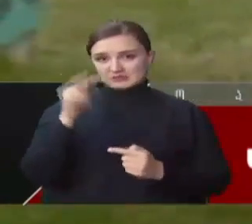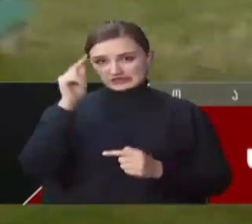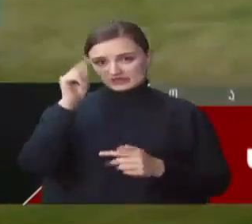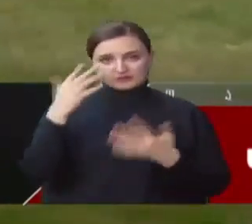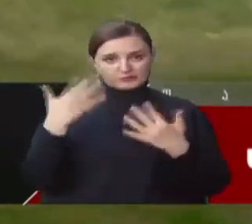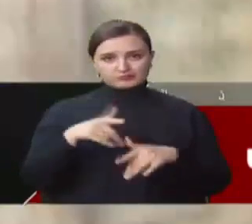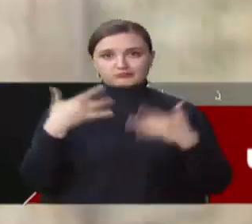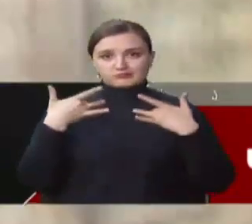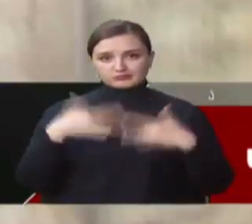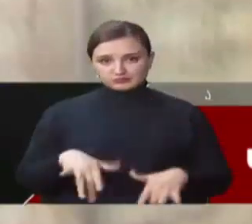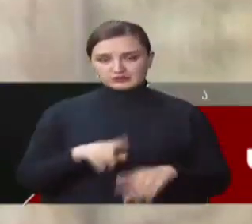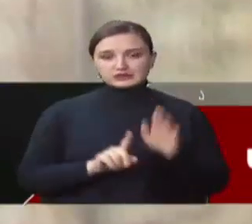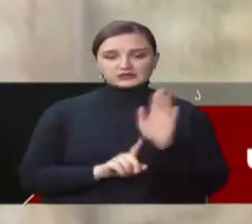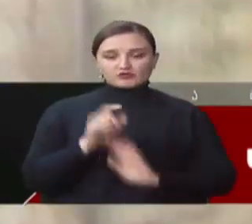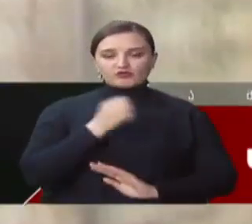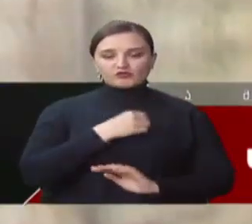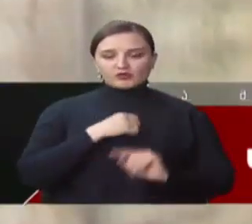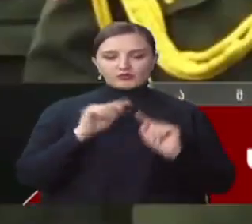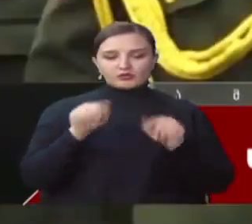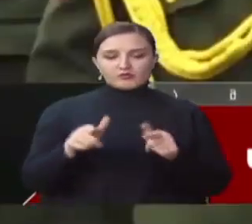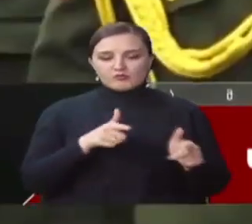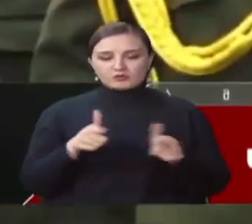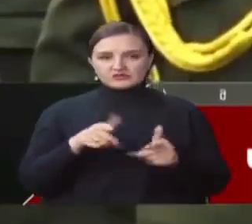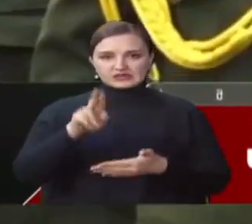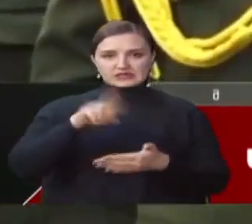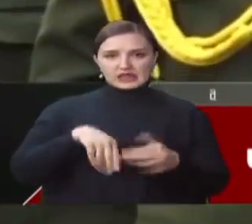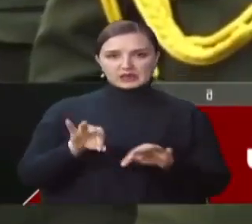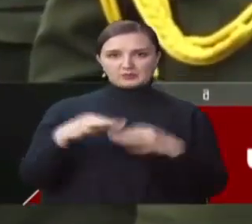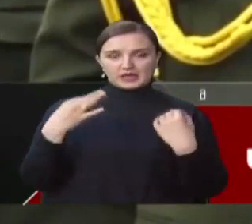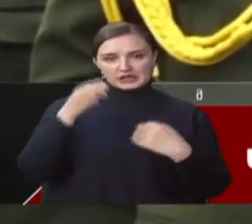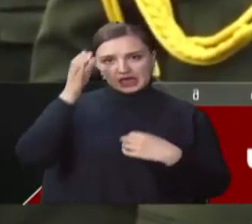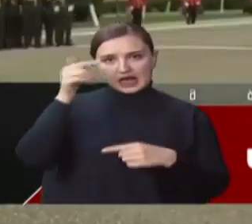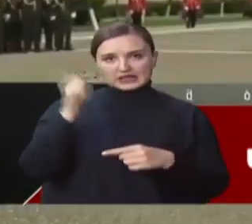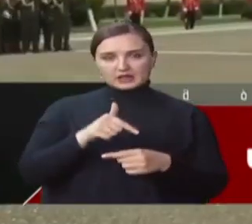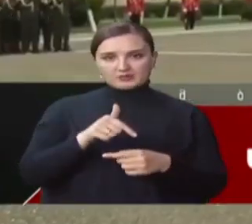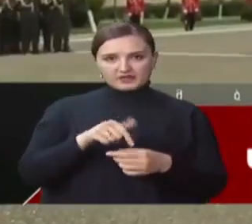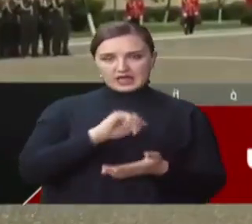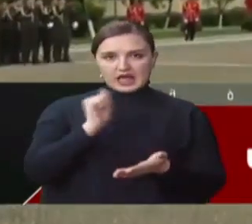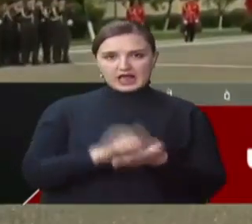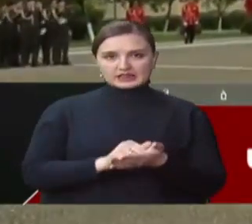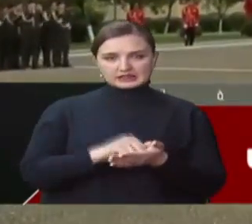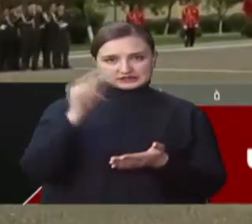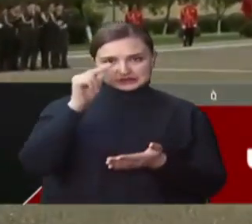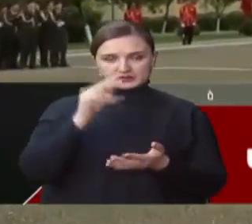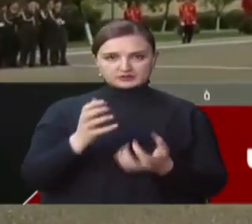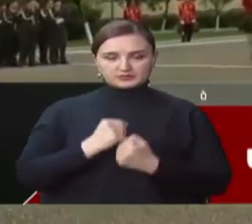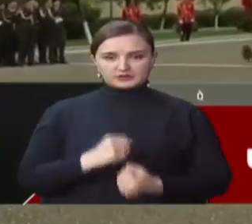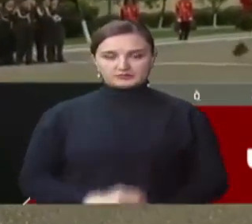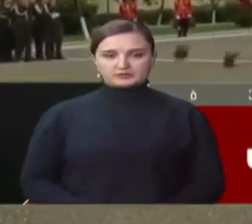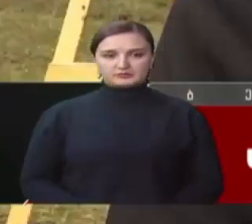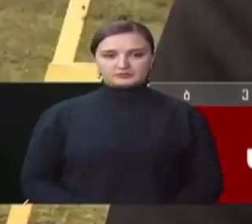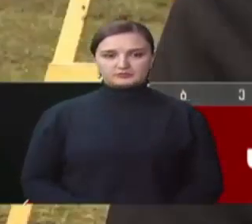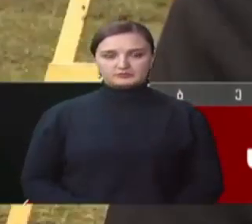შემდეგ კურსდამთავრებულები საწყისი სამხედრო მომზადების გავლის სერტიფიკატსა და ზოგადი განათლების ატესტატს ერთდროულად იღებენ.